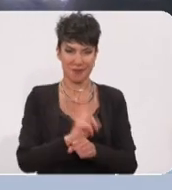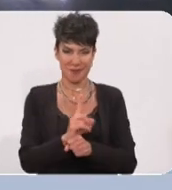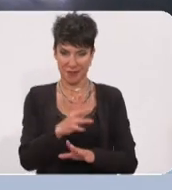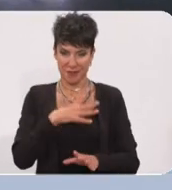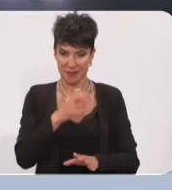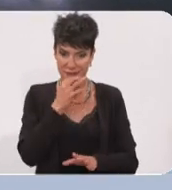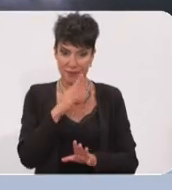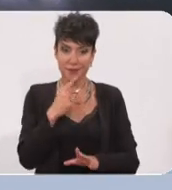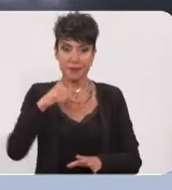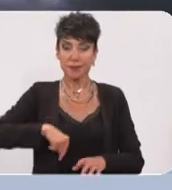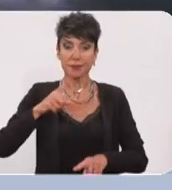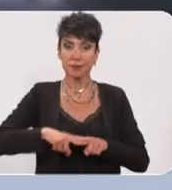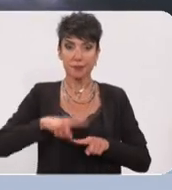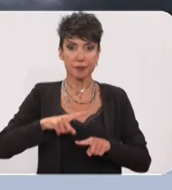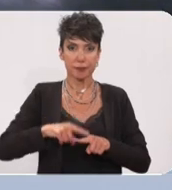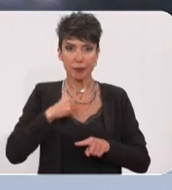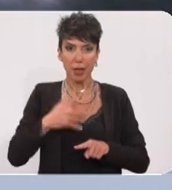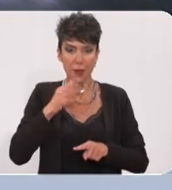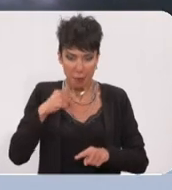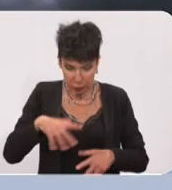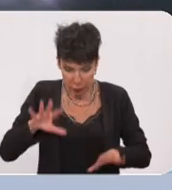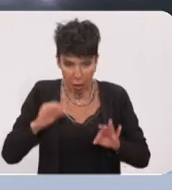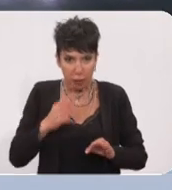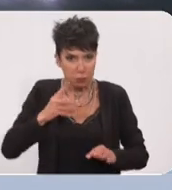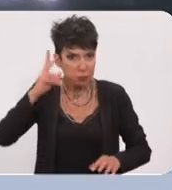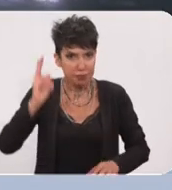ώρα η χώρα μας γίνεται πολεμικό ορμητήριο και μπλεκόμαστε σε μεγάλους κινδύνους.